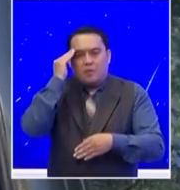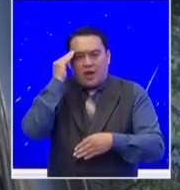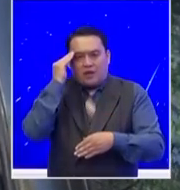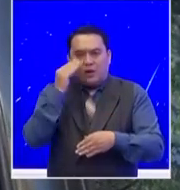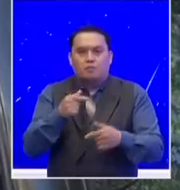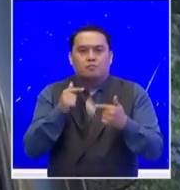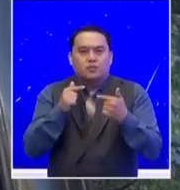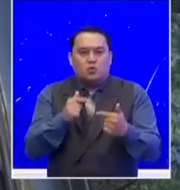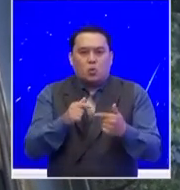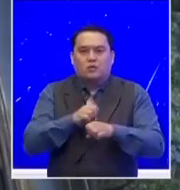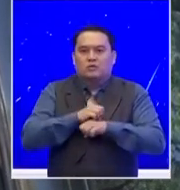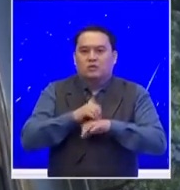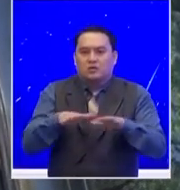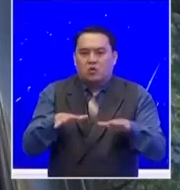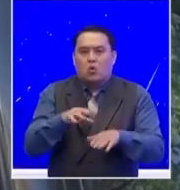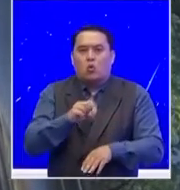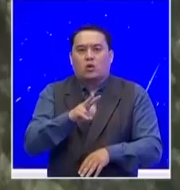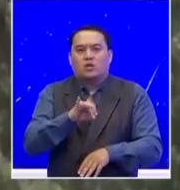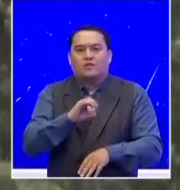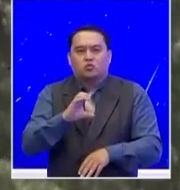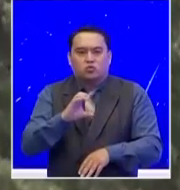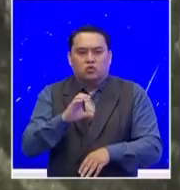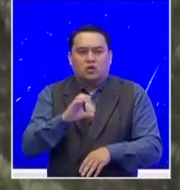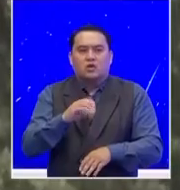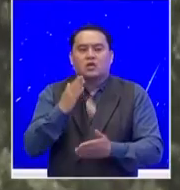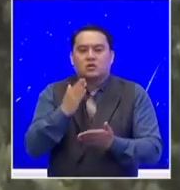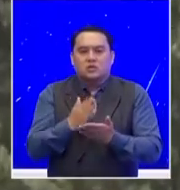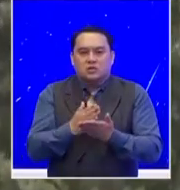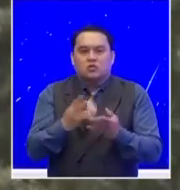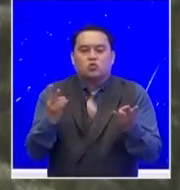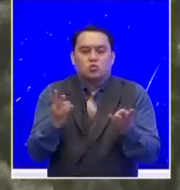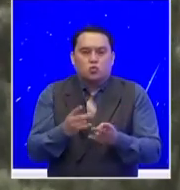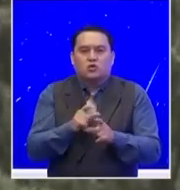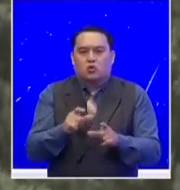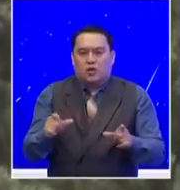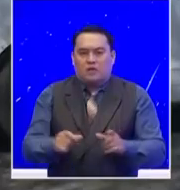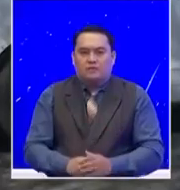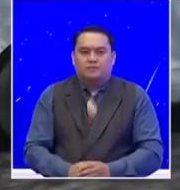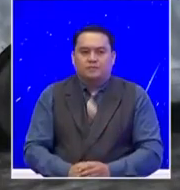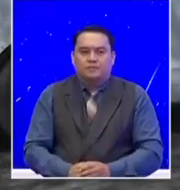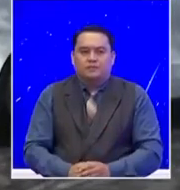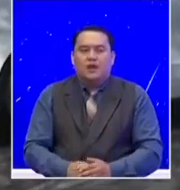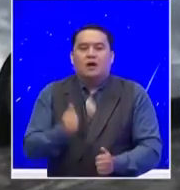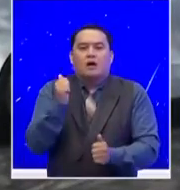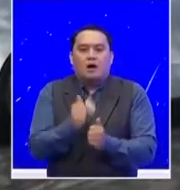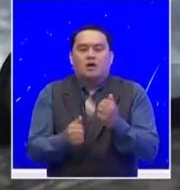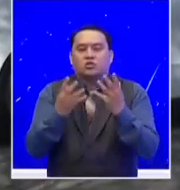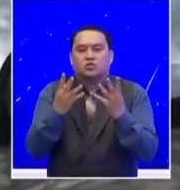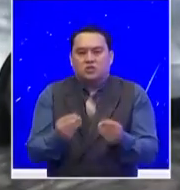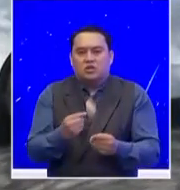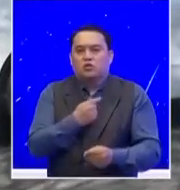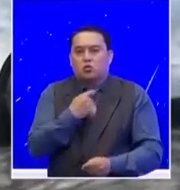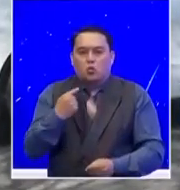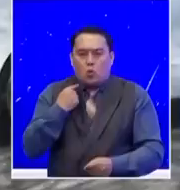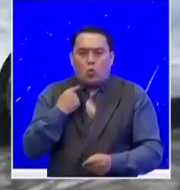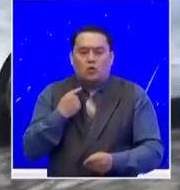по противодействию распространению коронавируса имеет достаточное количество необходимых людей. Ежедневно по городу Талдыкурган для